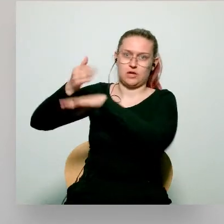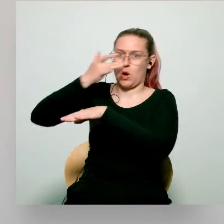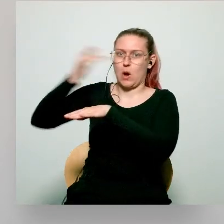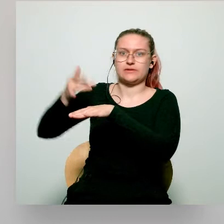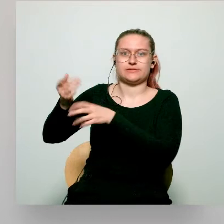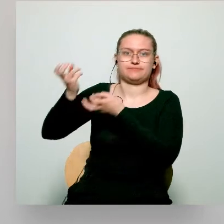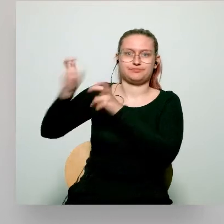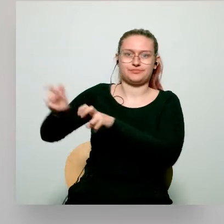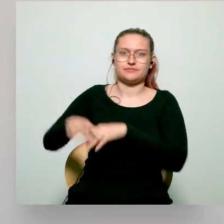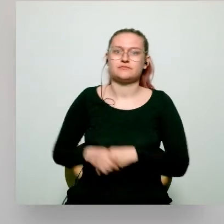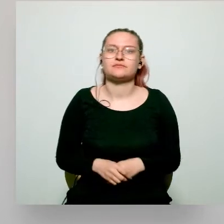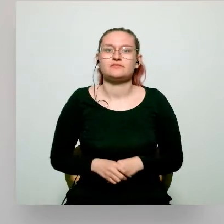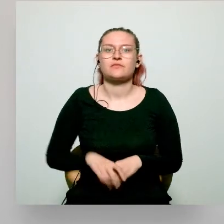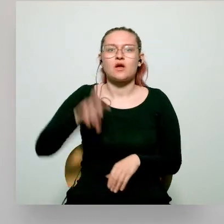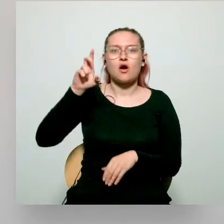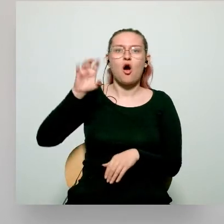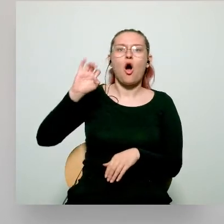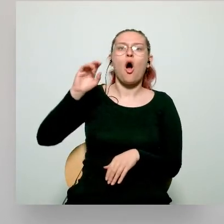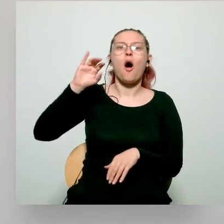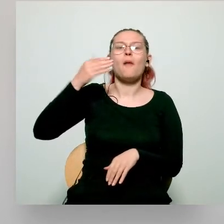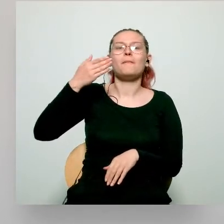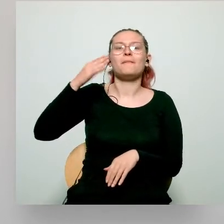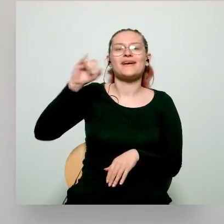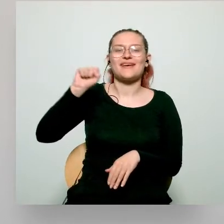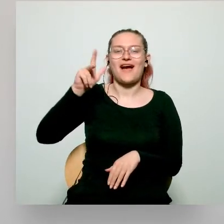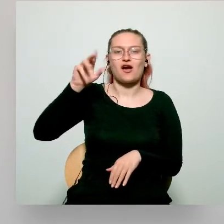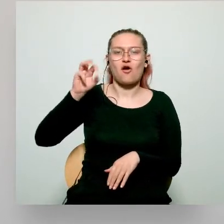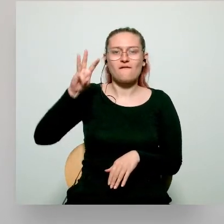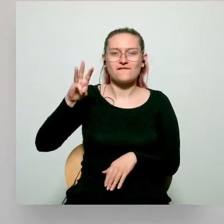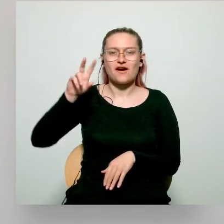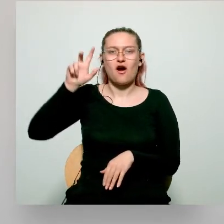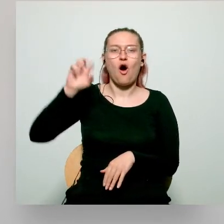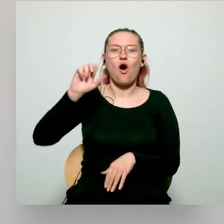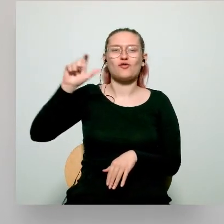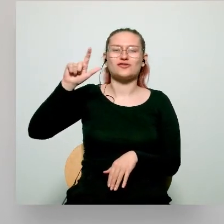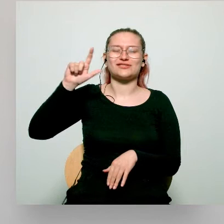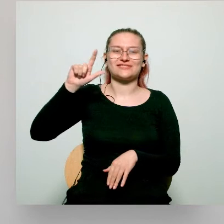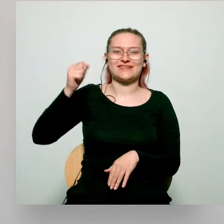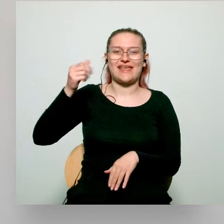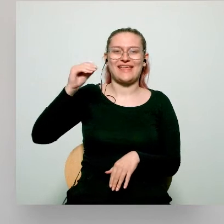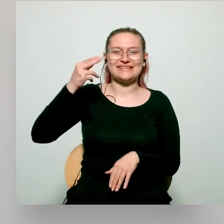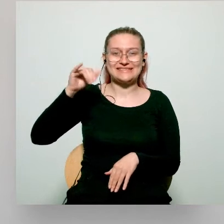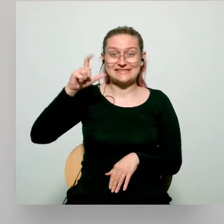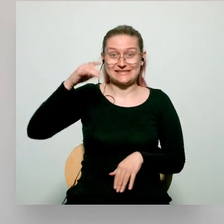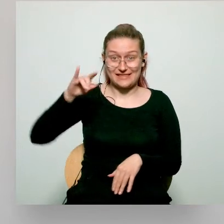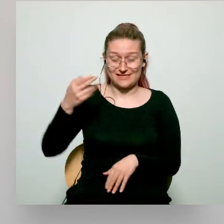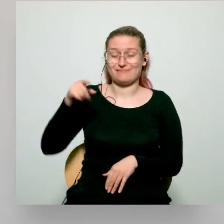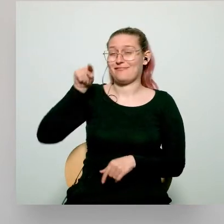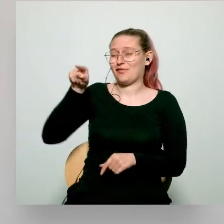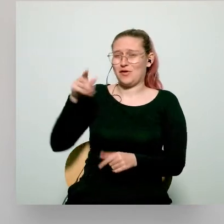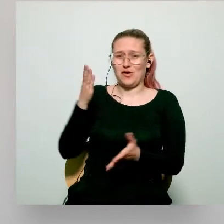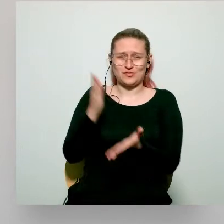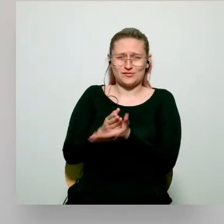Odwoływał się do Chomiakowa, Sołżenicyna, to nie ma niczego prawdziwego, to już jest przestarzałe, od dawna tak bardzo przestarzałe, że aż